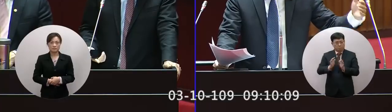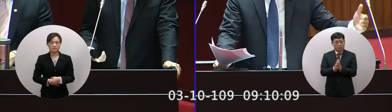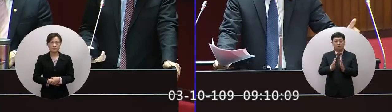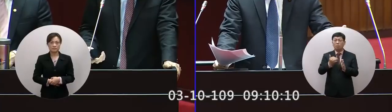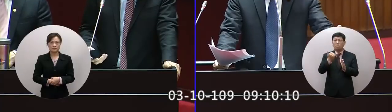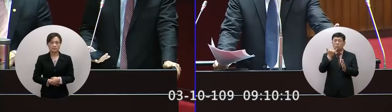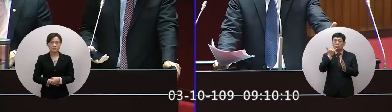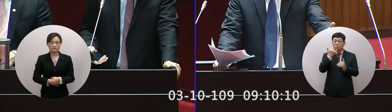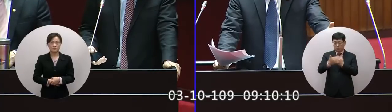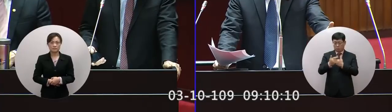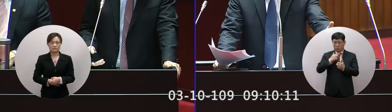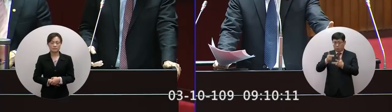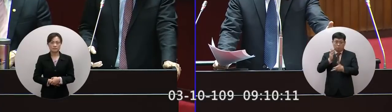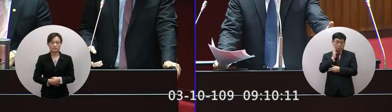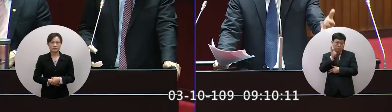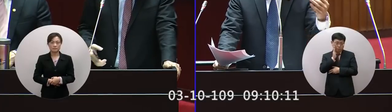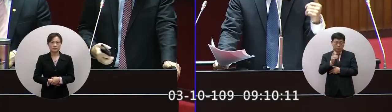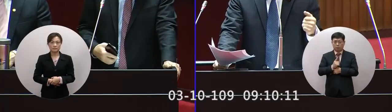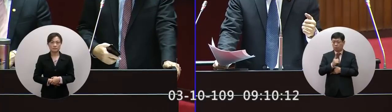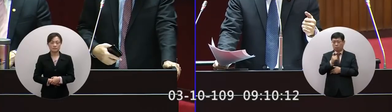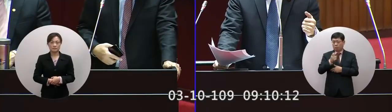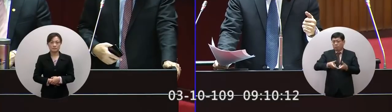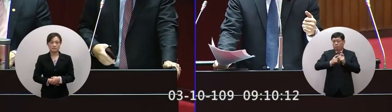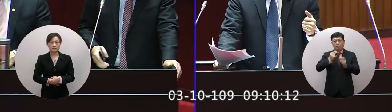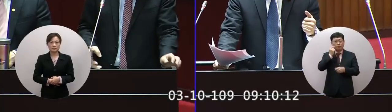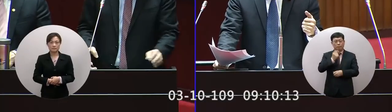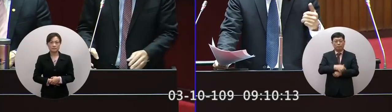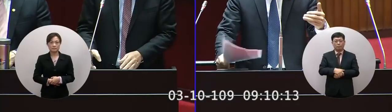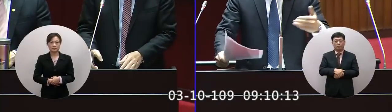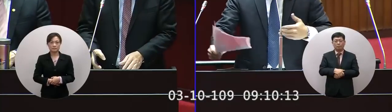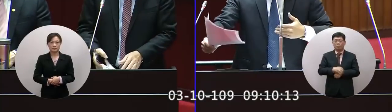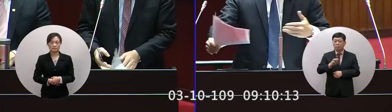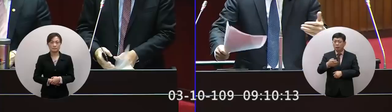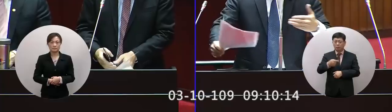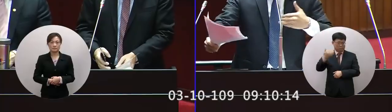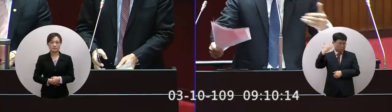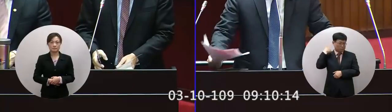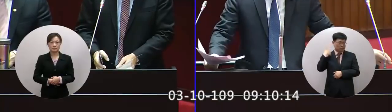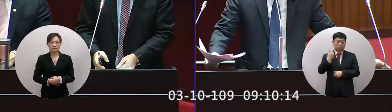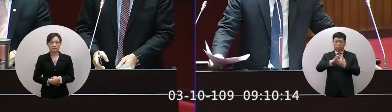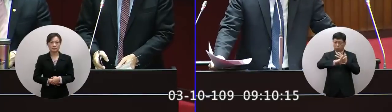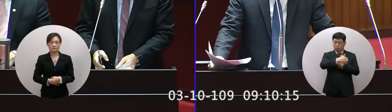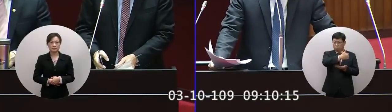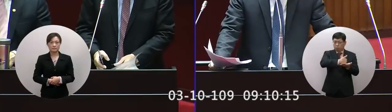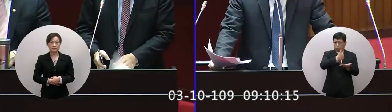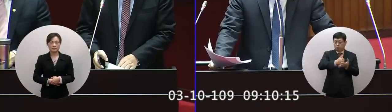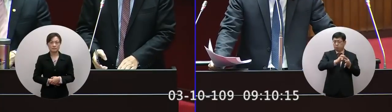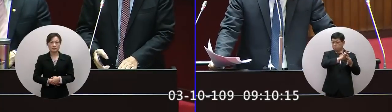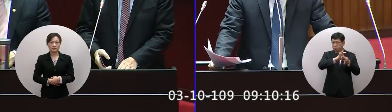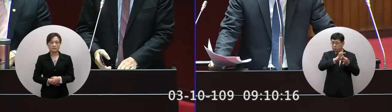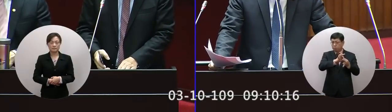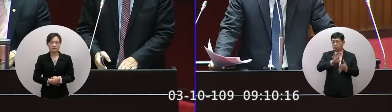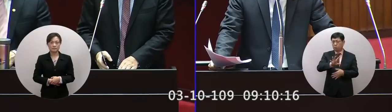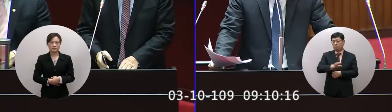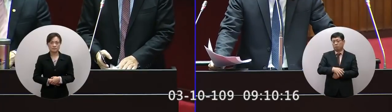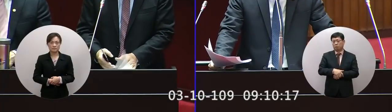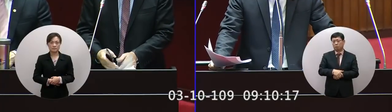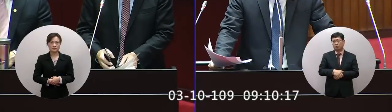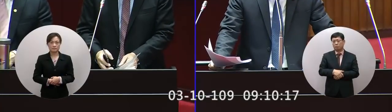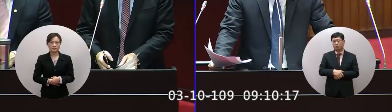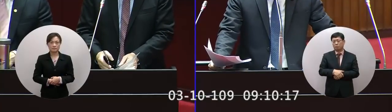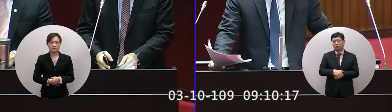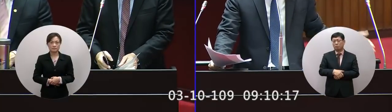内让你的国内生产线能够恢复起来。因为这过去是跟国外有生产链之间的嫁接跟连